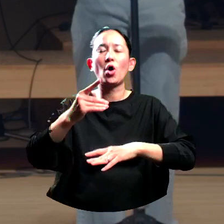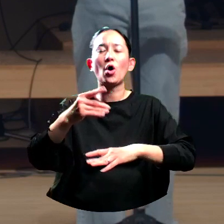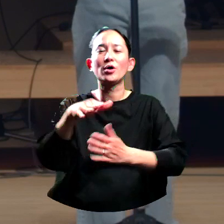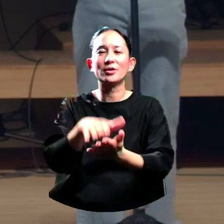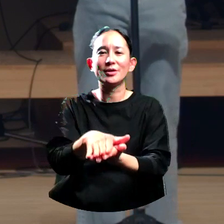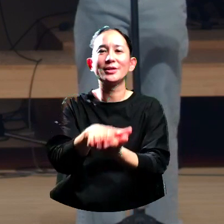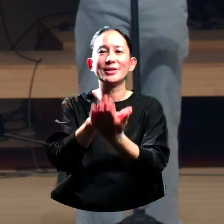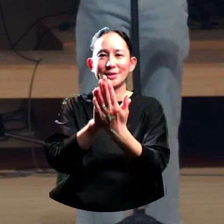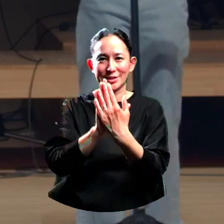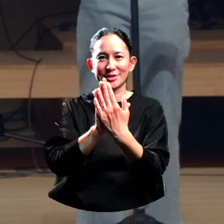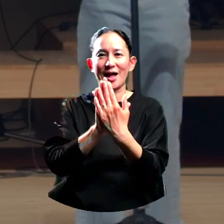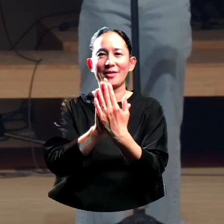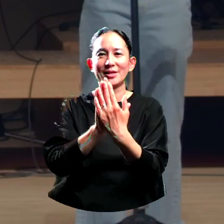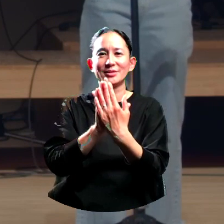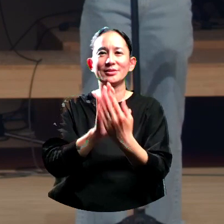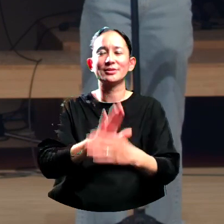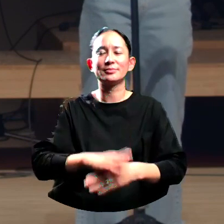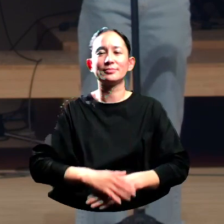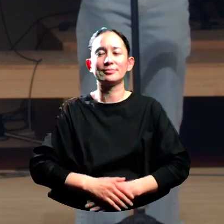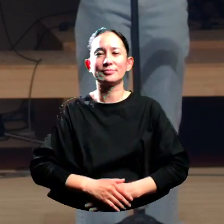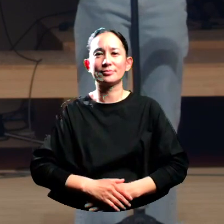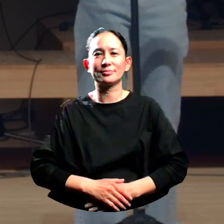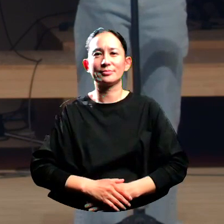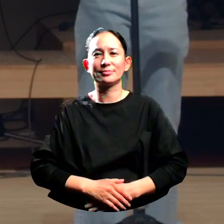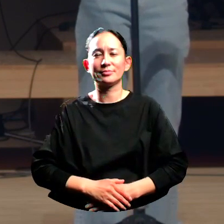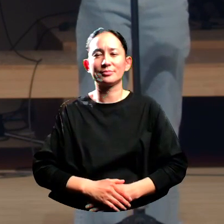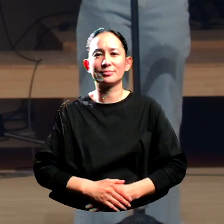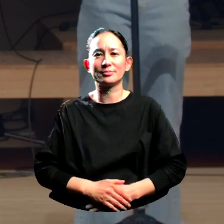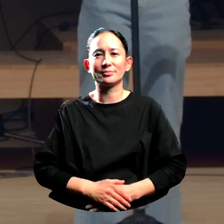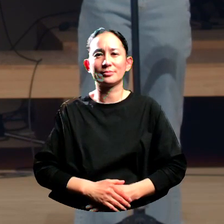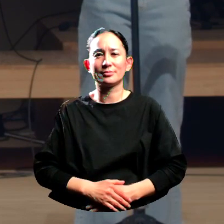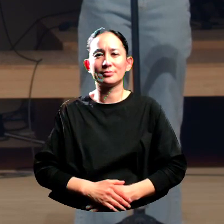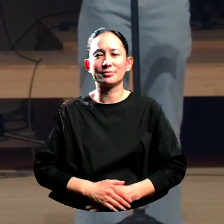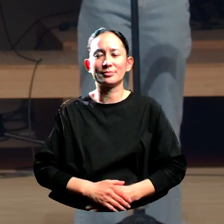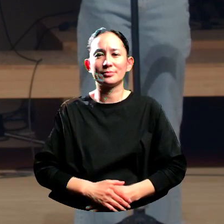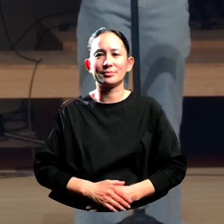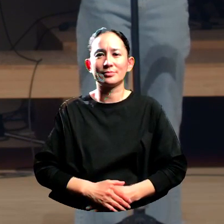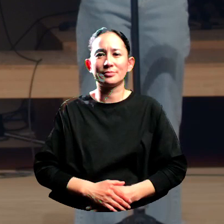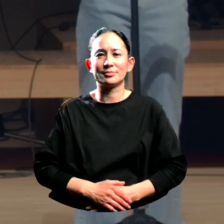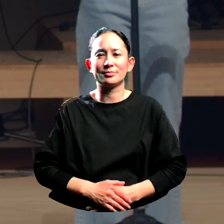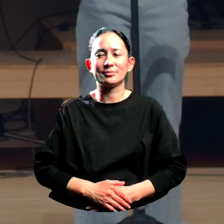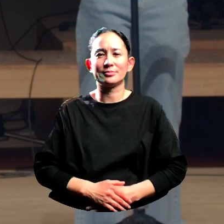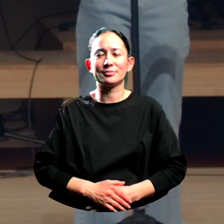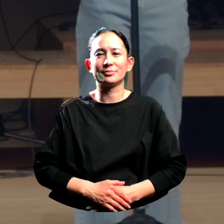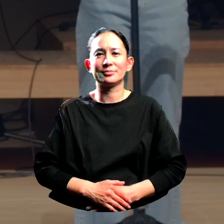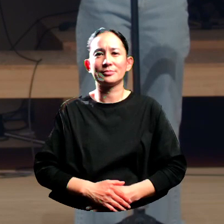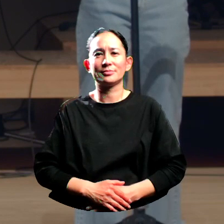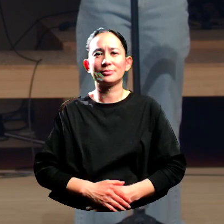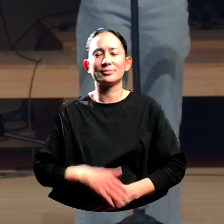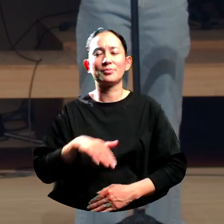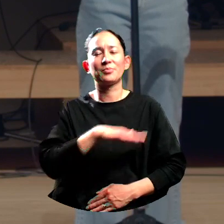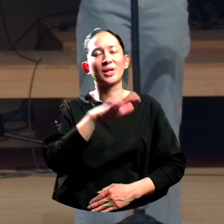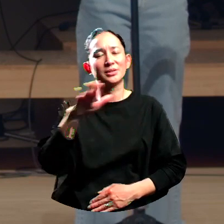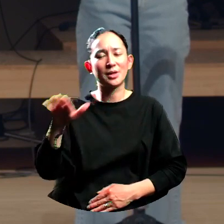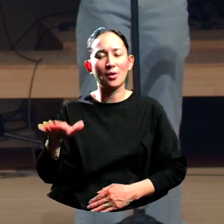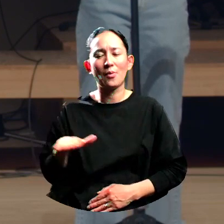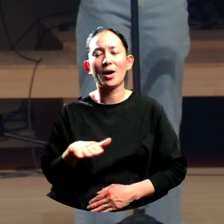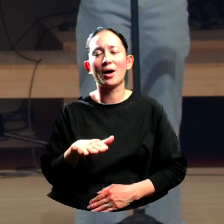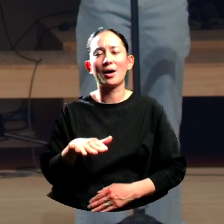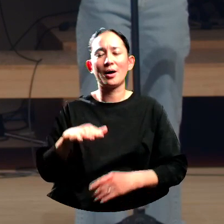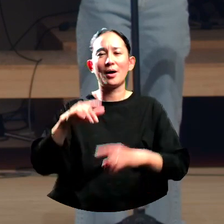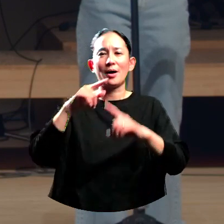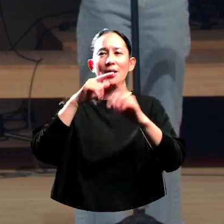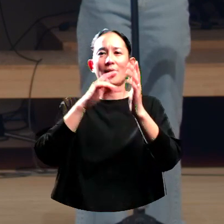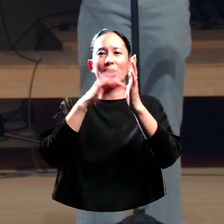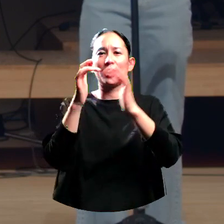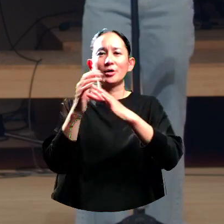not here. He has risen, just as he said. And that is the first Easter. 皆さんはクリスマス